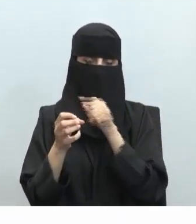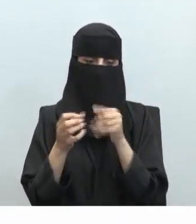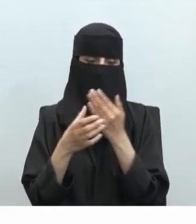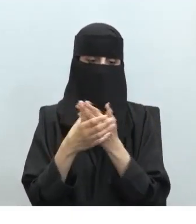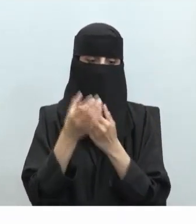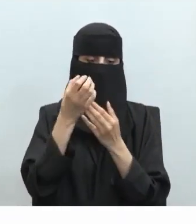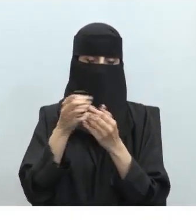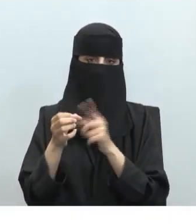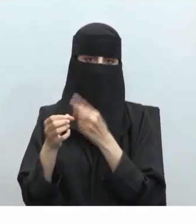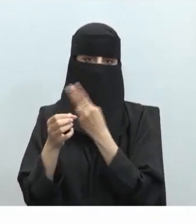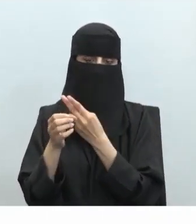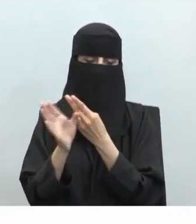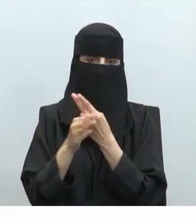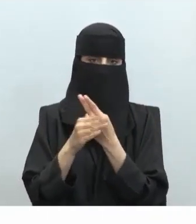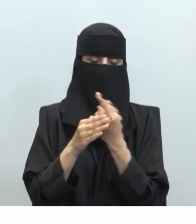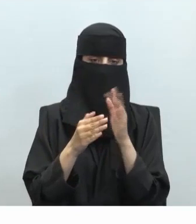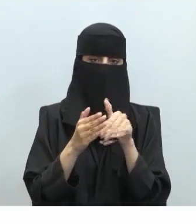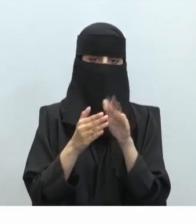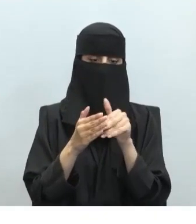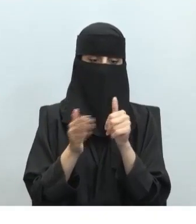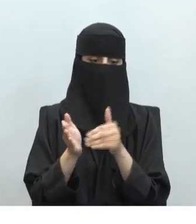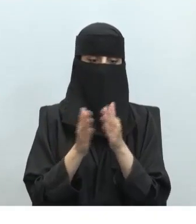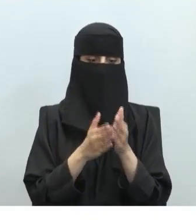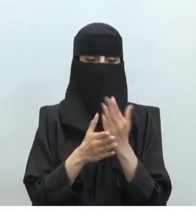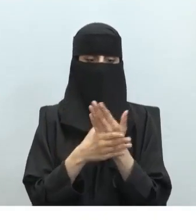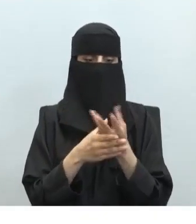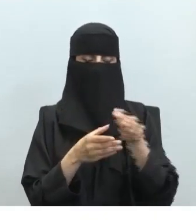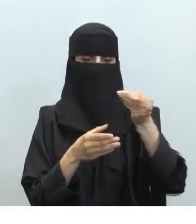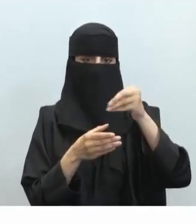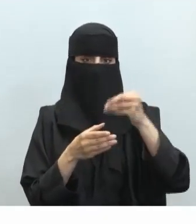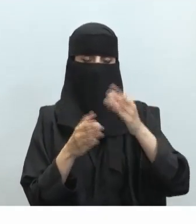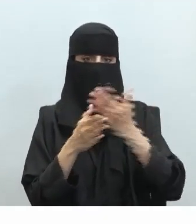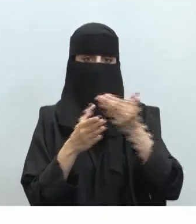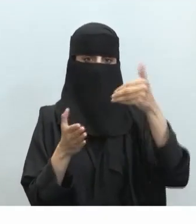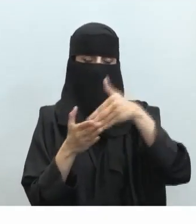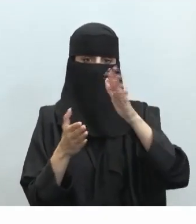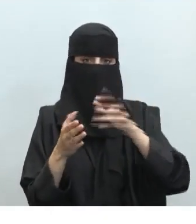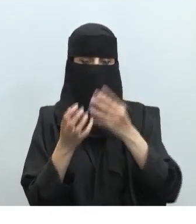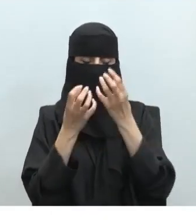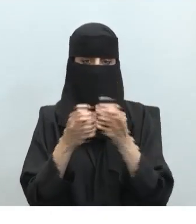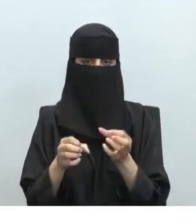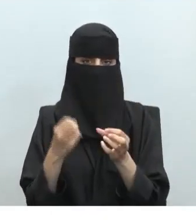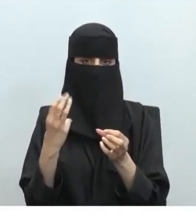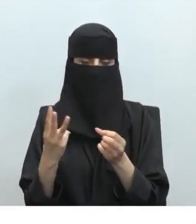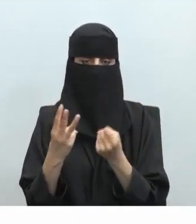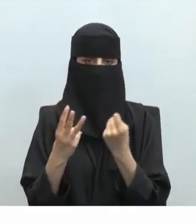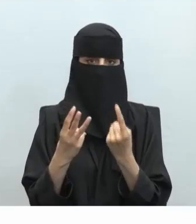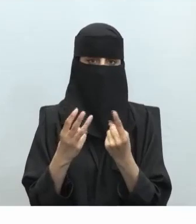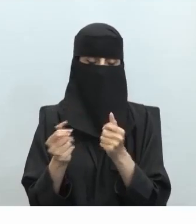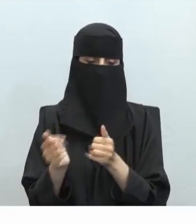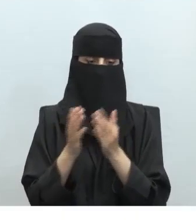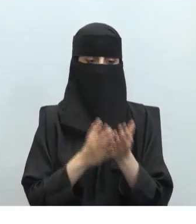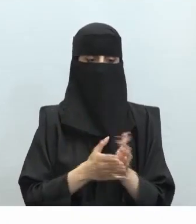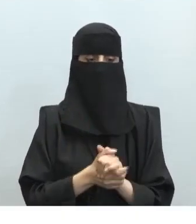شاهدنا عدم انفصال في المرحله الثانيه لذلك هذه الخليه كان فيها زياده في المجموع موعه الكروموسوميه وهذه الخليه كان فيها نقص في المجموعه الكروموسوميه